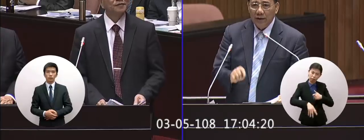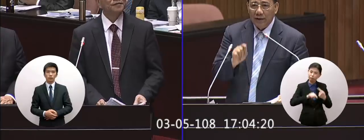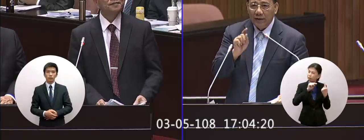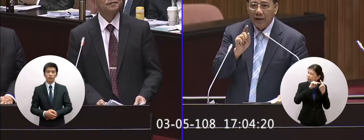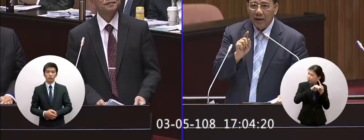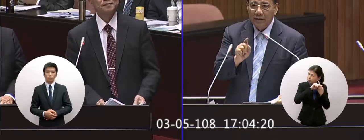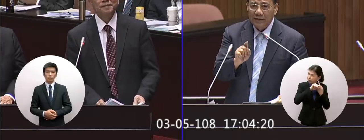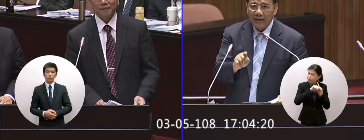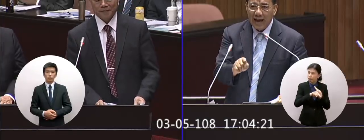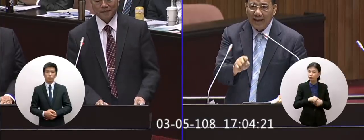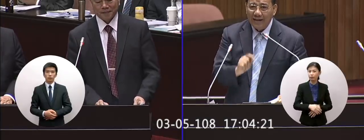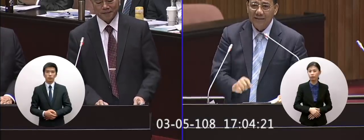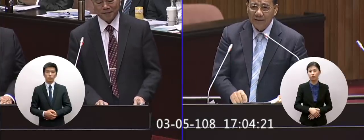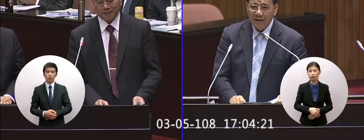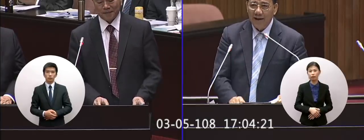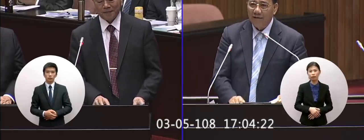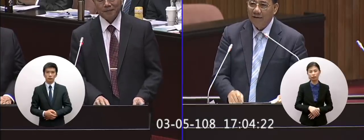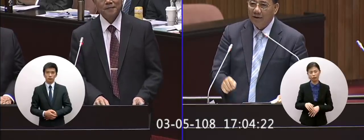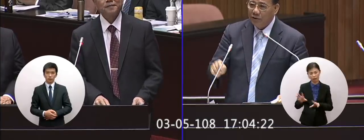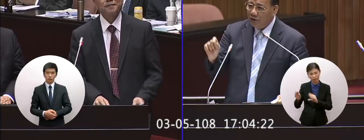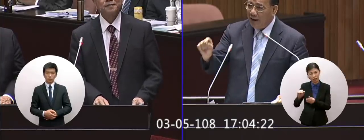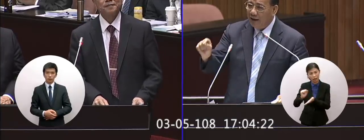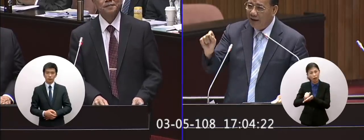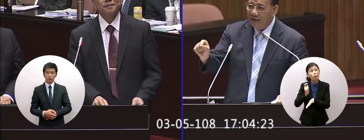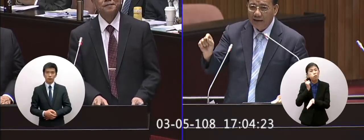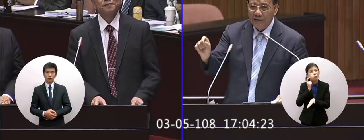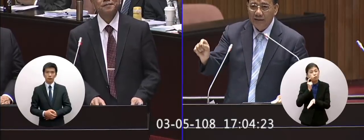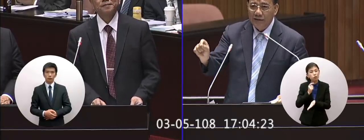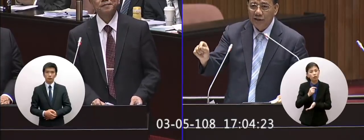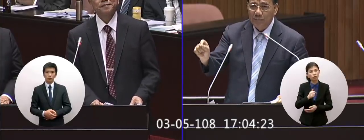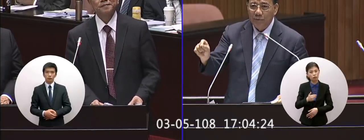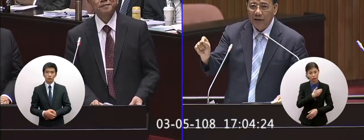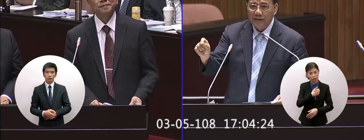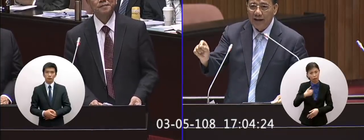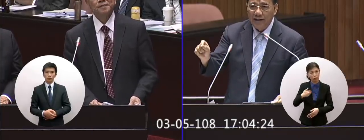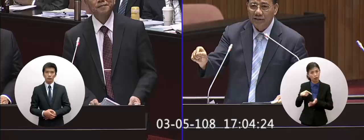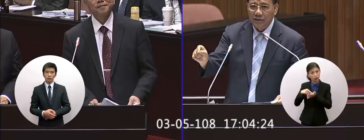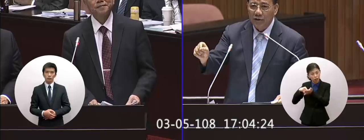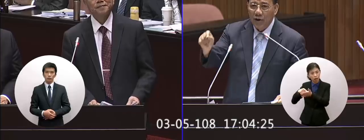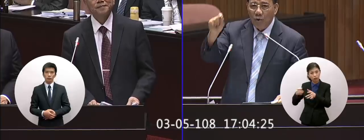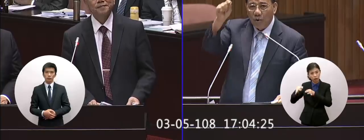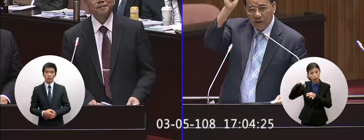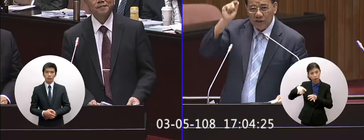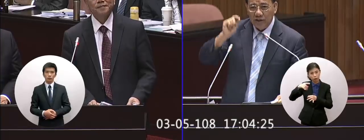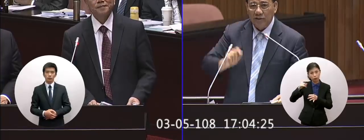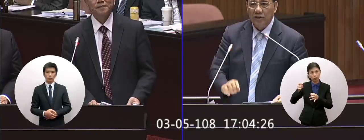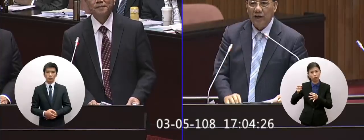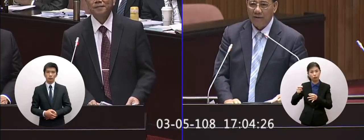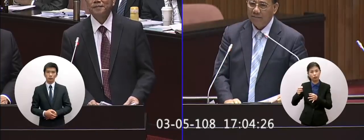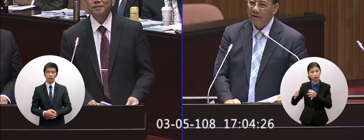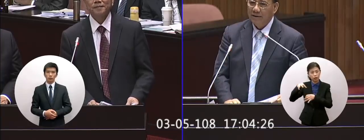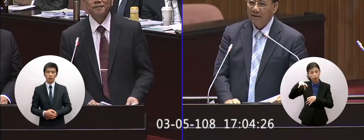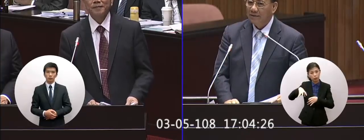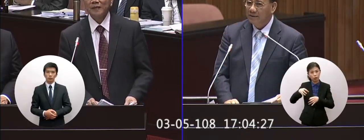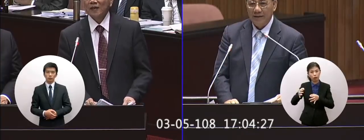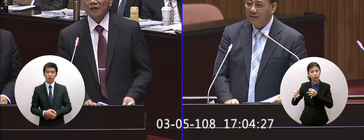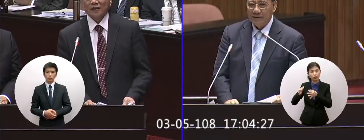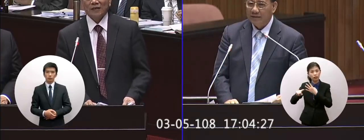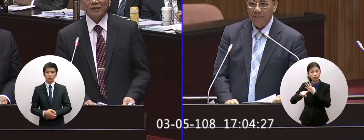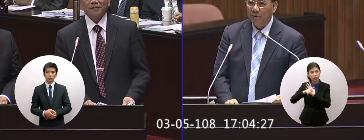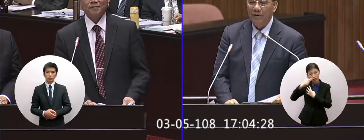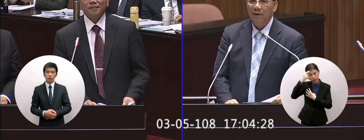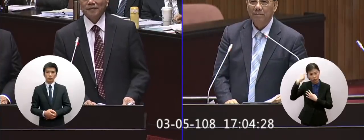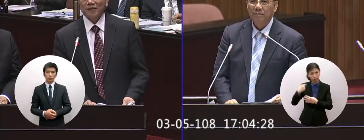究一个假的资料，居然可以在经济部的商业司火了几十年，